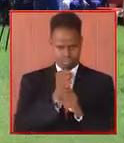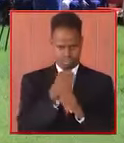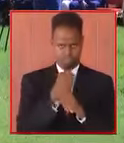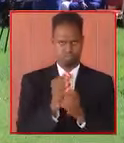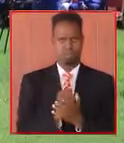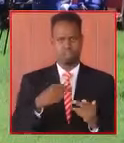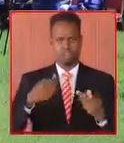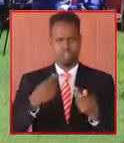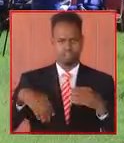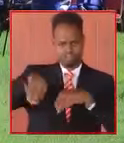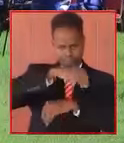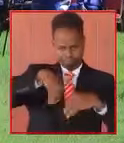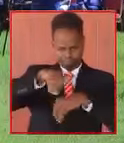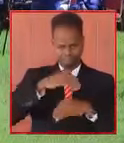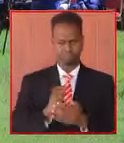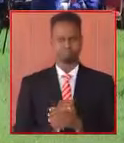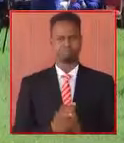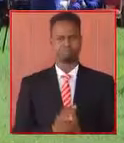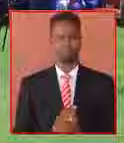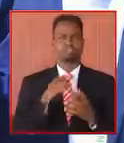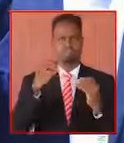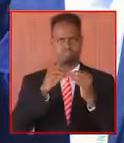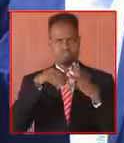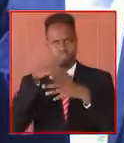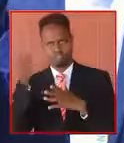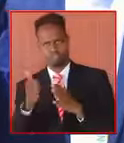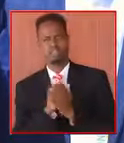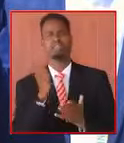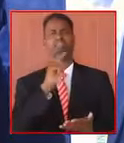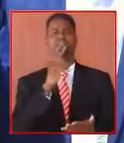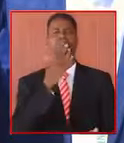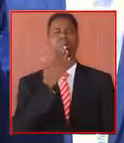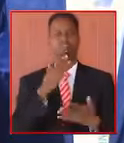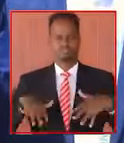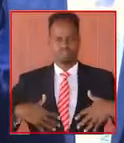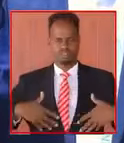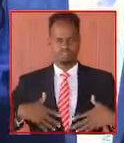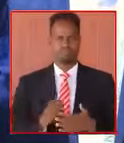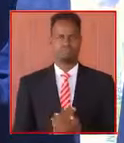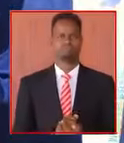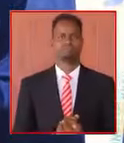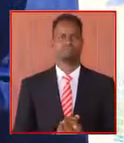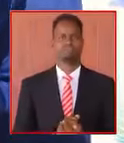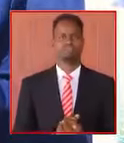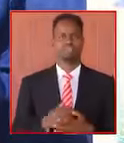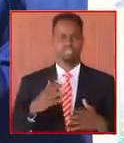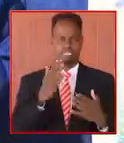ونادوا حاجاش محل وتبتان وضع الدفاع عن كده أيه وهو في حق لك هذيك هي ده كان سوي